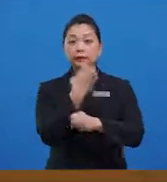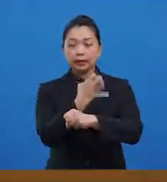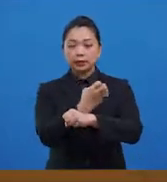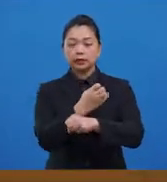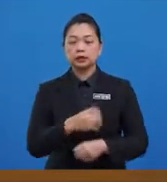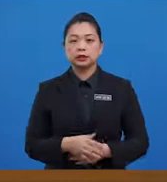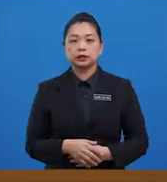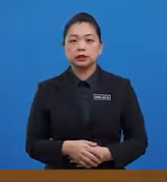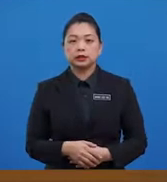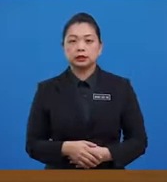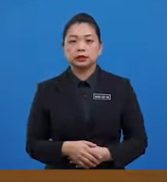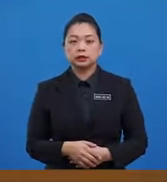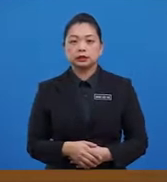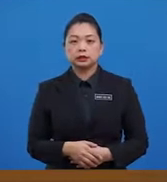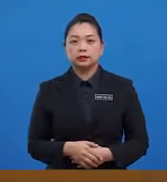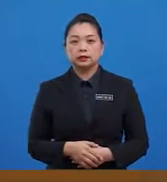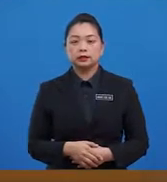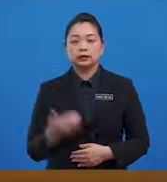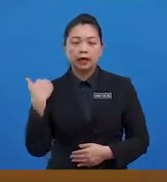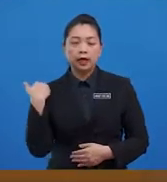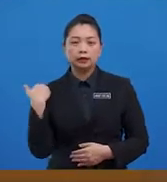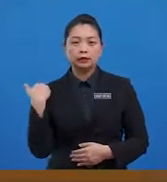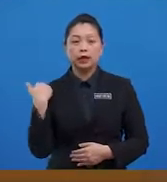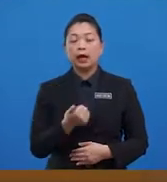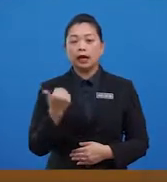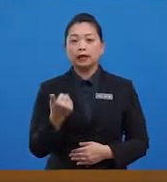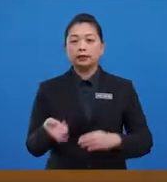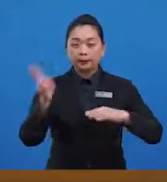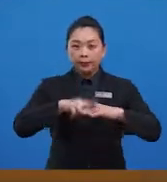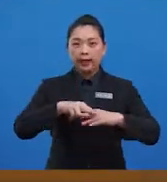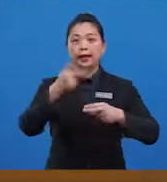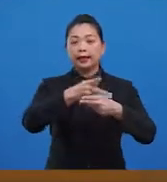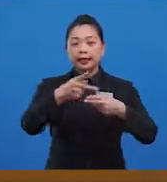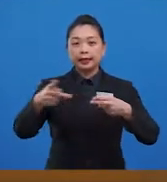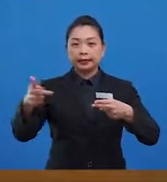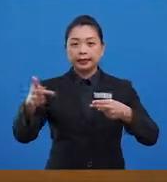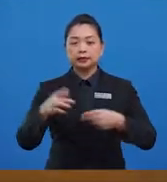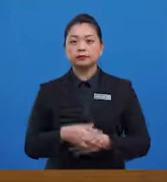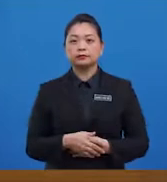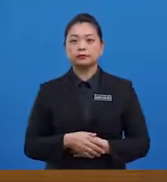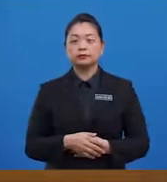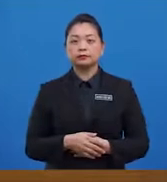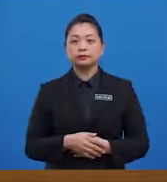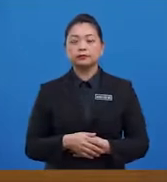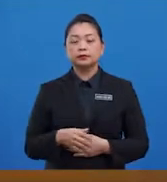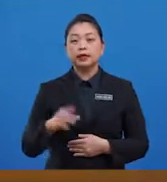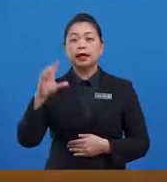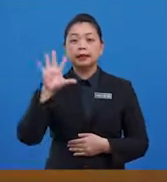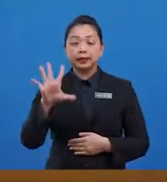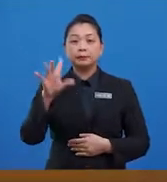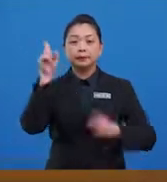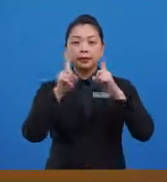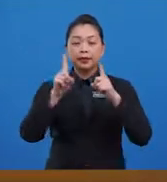Aksesori tambahannya ialah epaulet, keris bersilang dan 5 bintang pecah 5